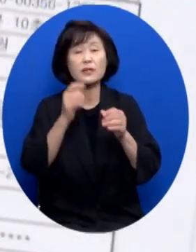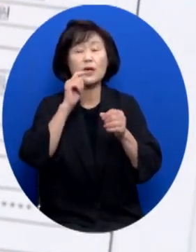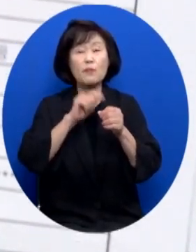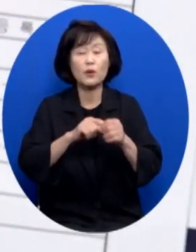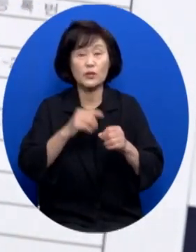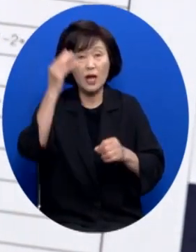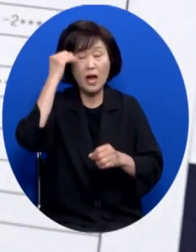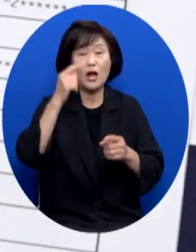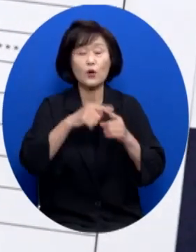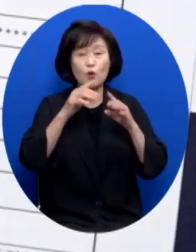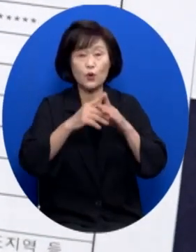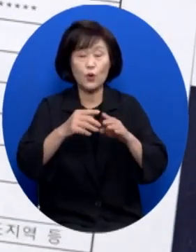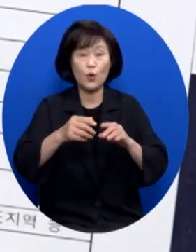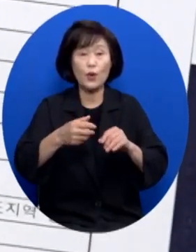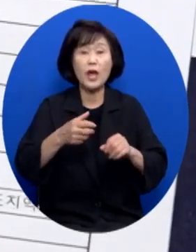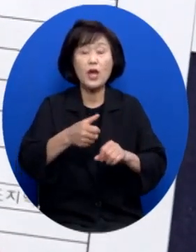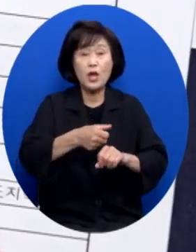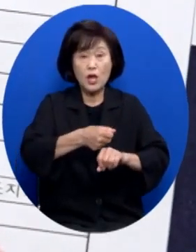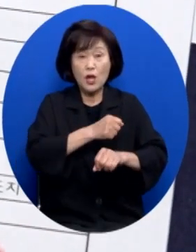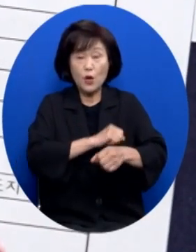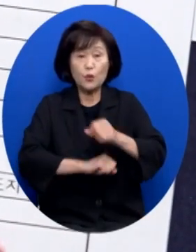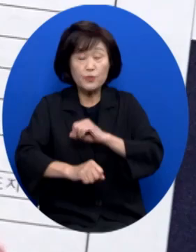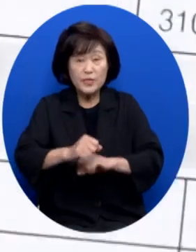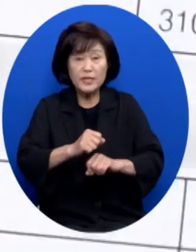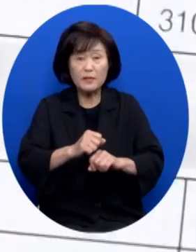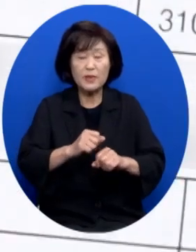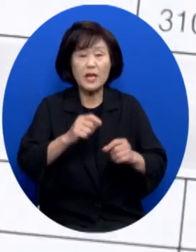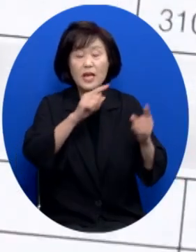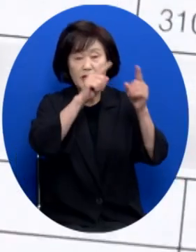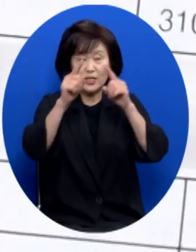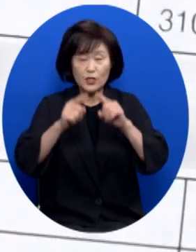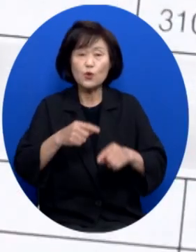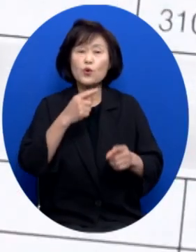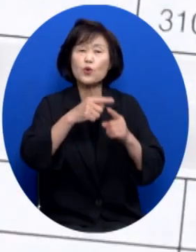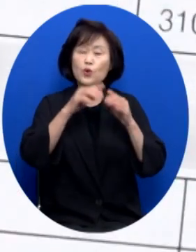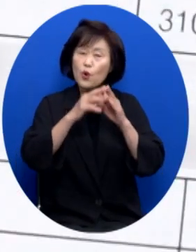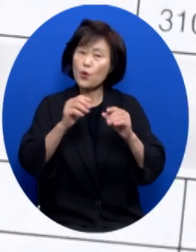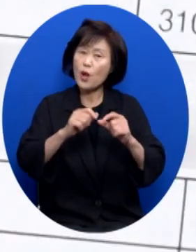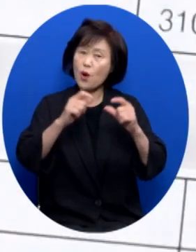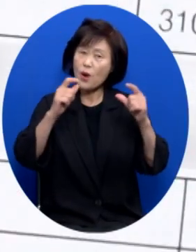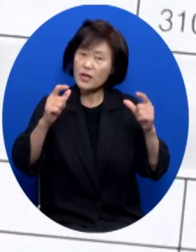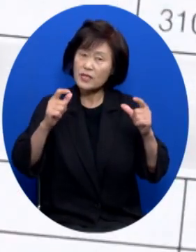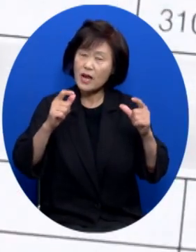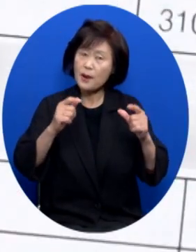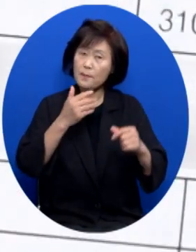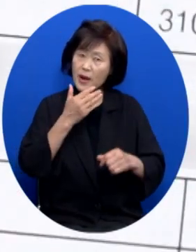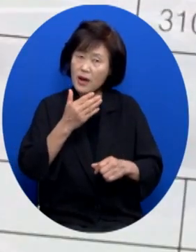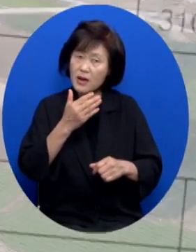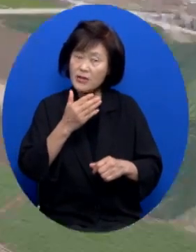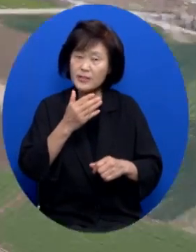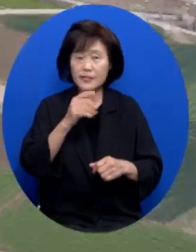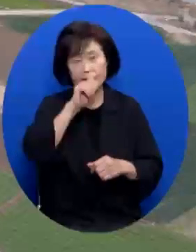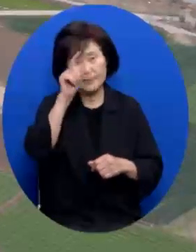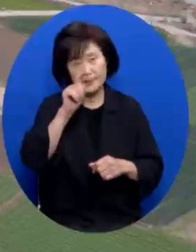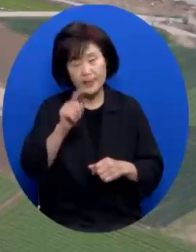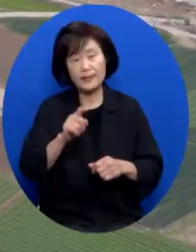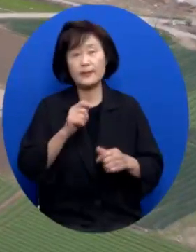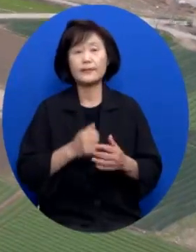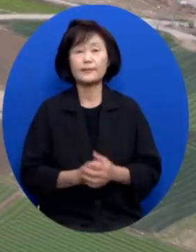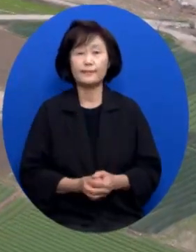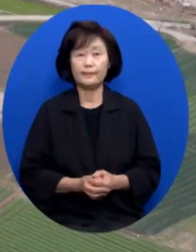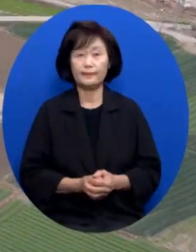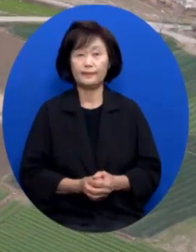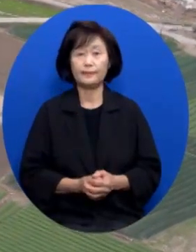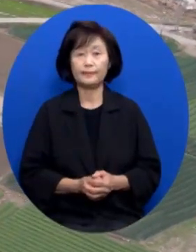움직임이 지역교회 연합을 넘어 전국교회 움직임으로 확산할 수 있을지 귀추가 주목됩니다. CTS